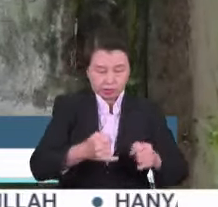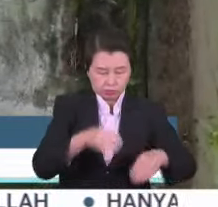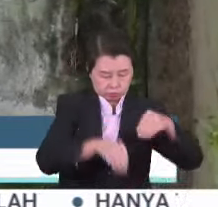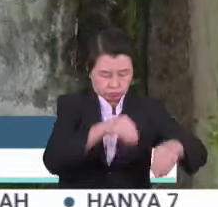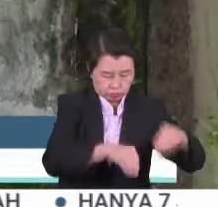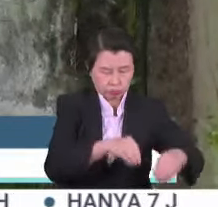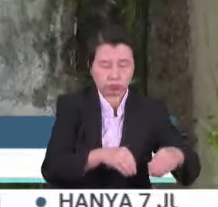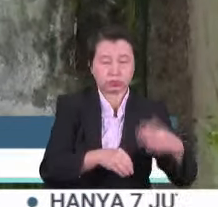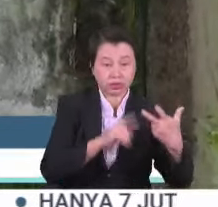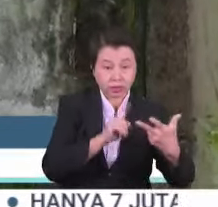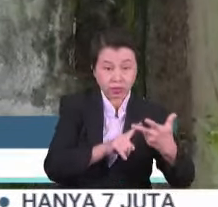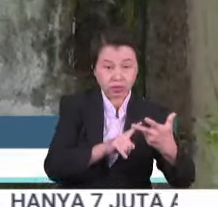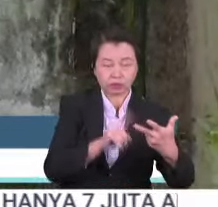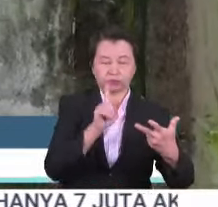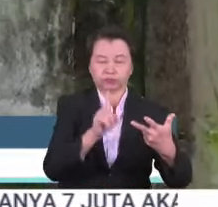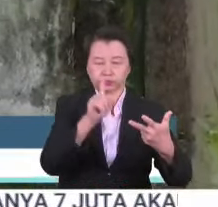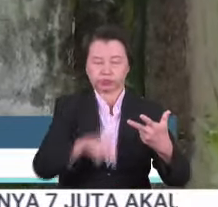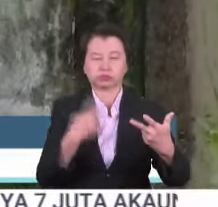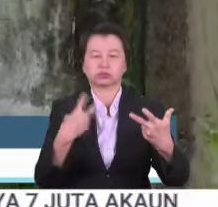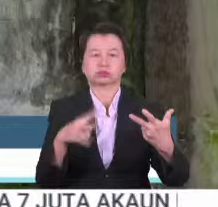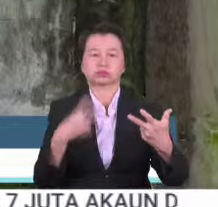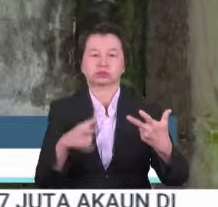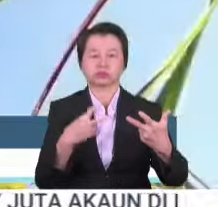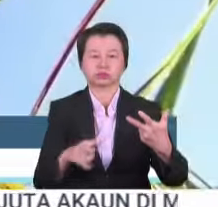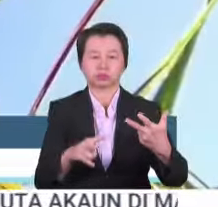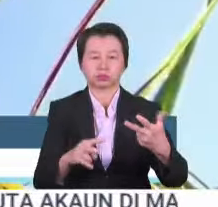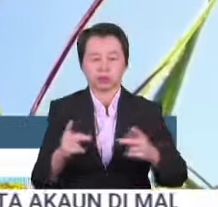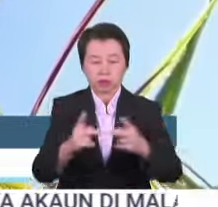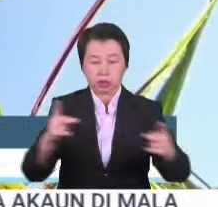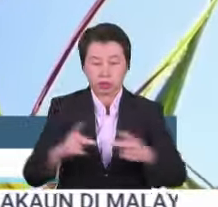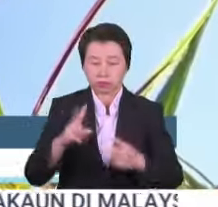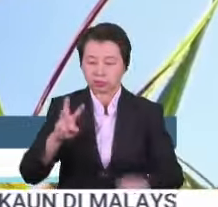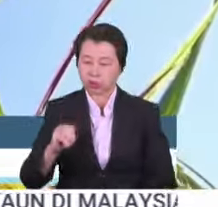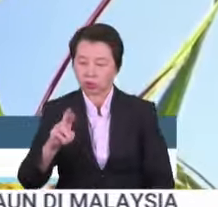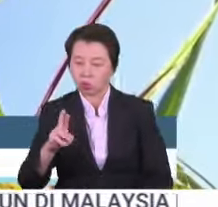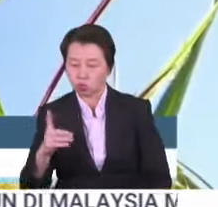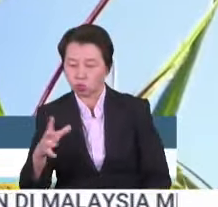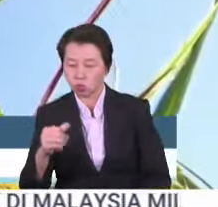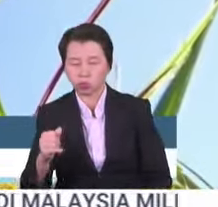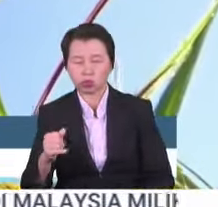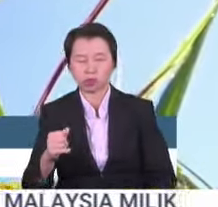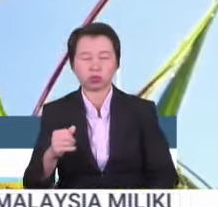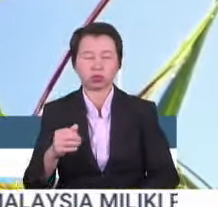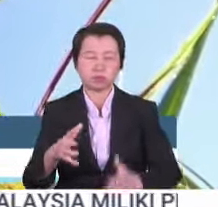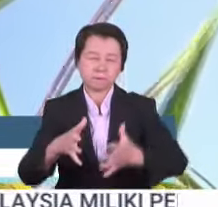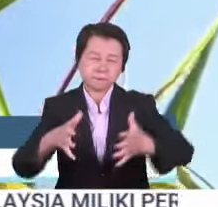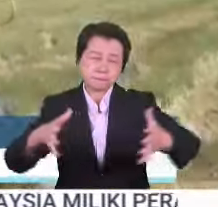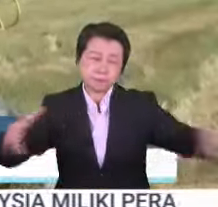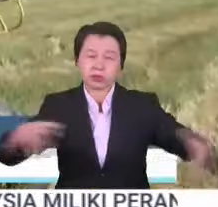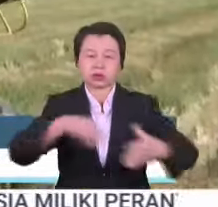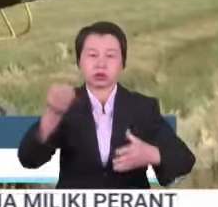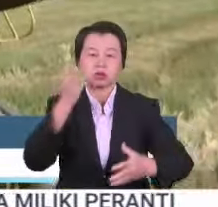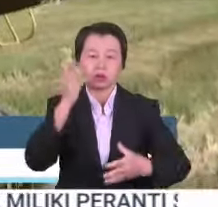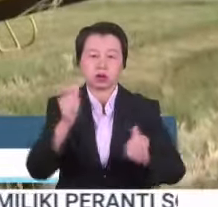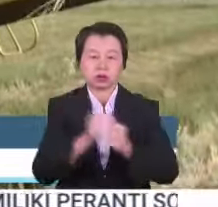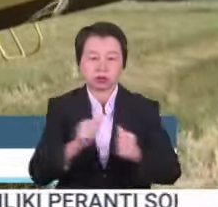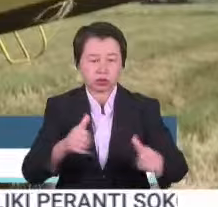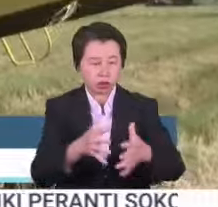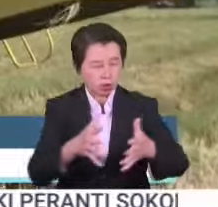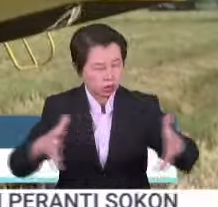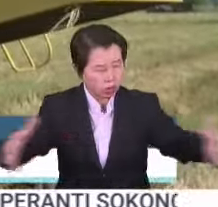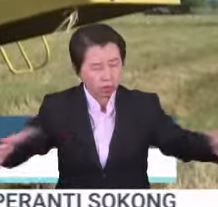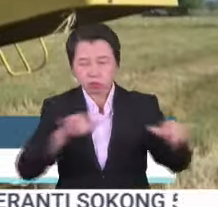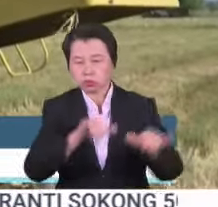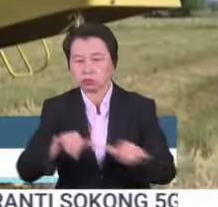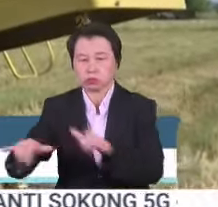bagi fasa t pada 1 disember Kawasan muda merupakan pengeluar padi terbesar negara dengan keluasan pasir padi